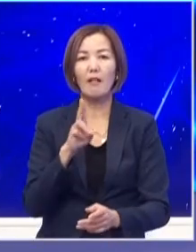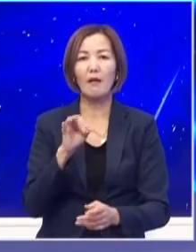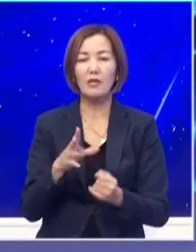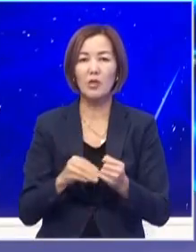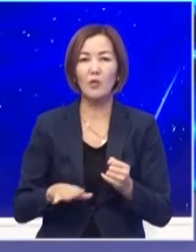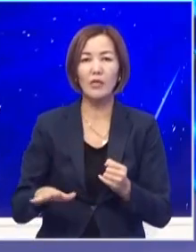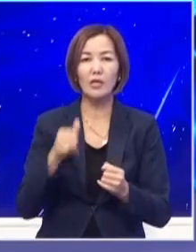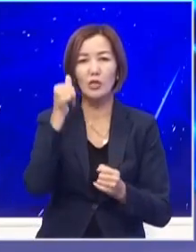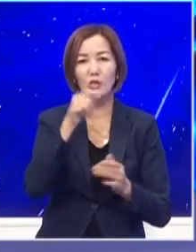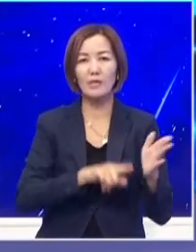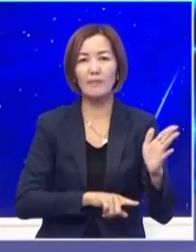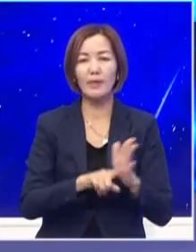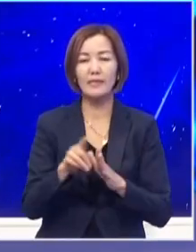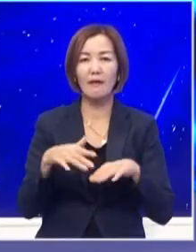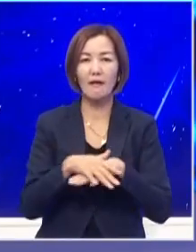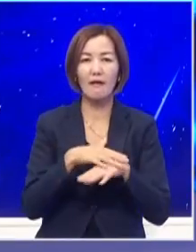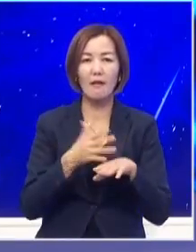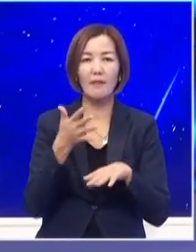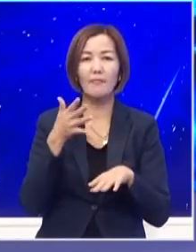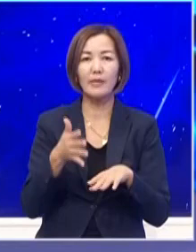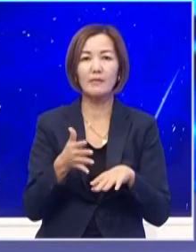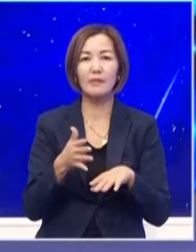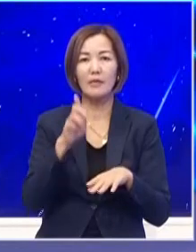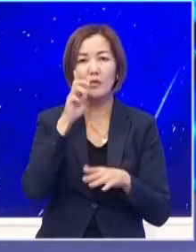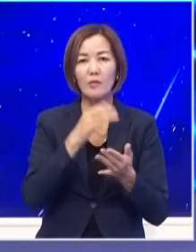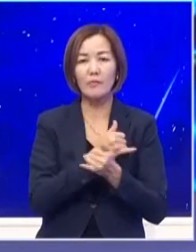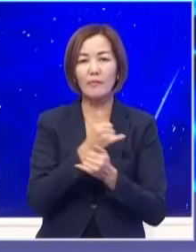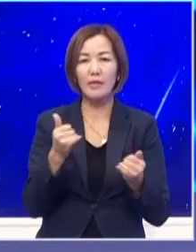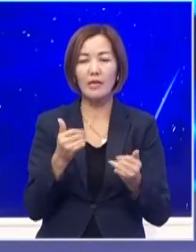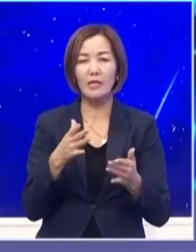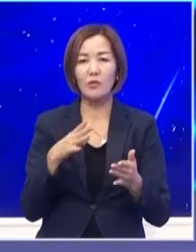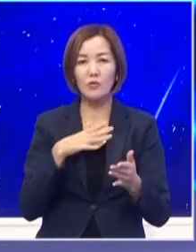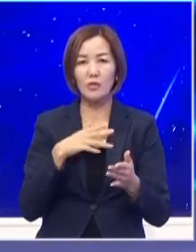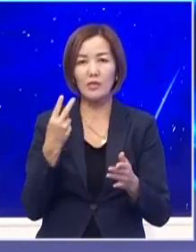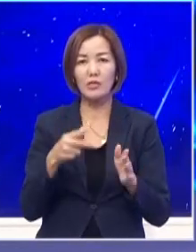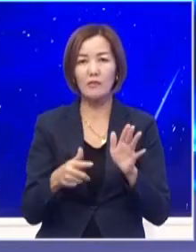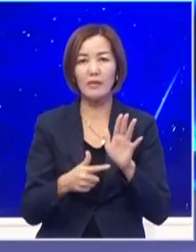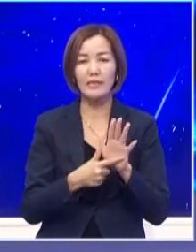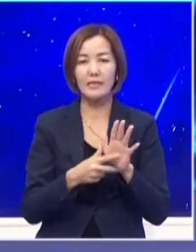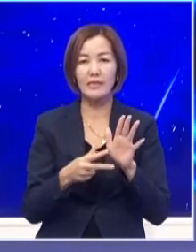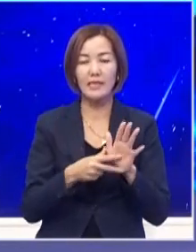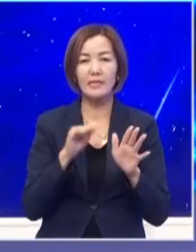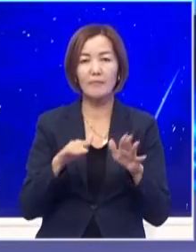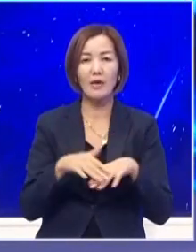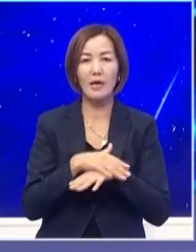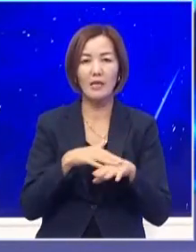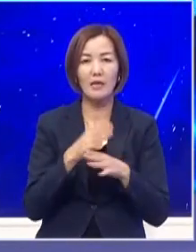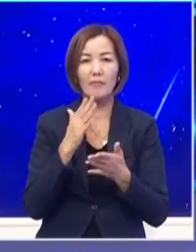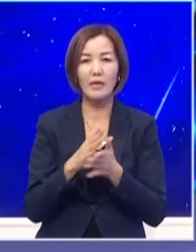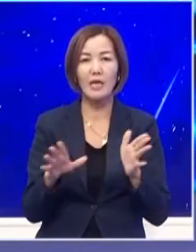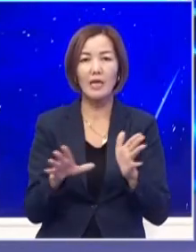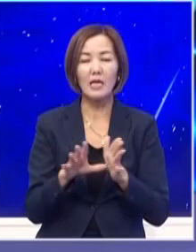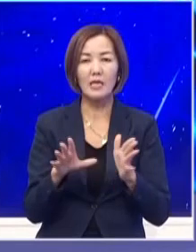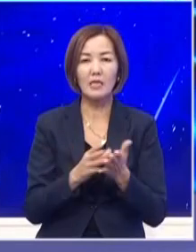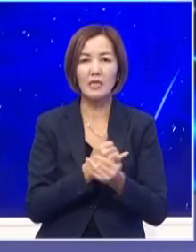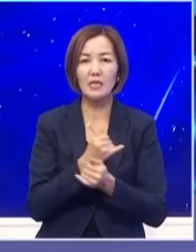Балқаш ауданында жыл басынан бері халыққа 5 мыңға жуық мемлекеттік қызмет көрсетілген. 28 мың халқы бар өңірде электронды түрде